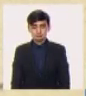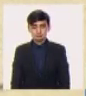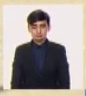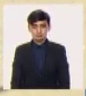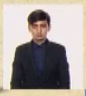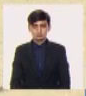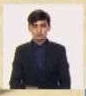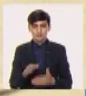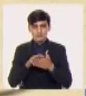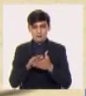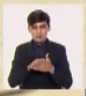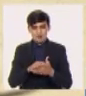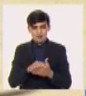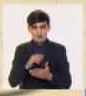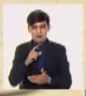Жұманова,